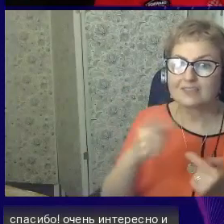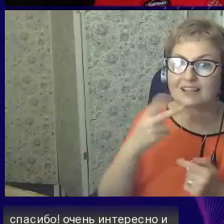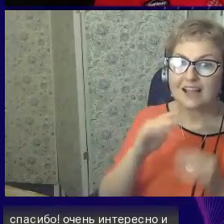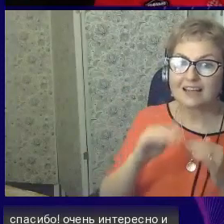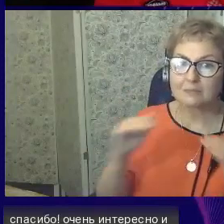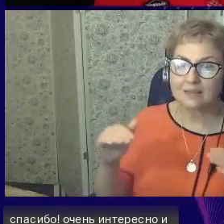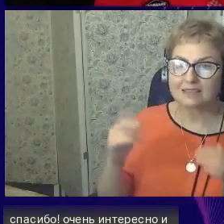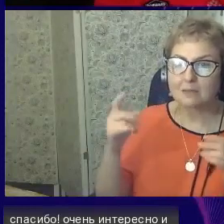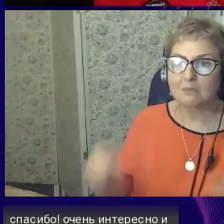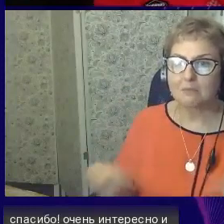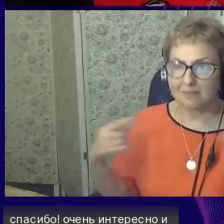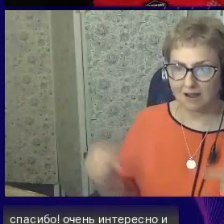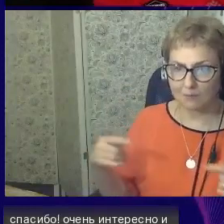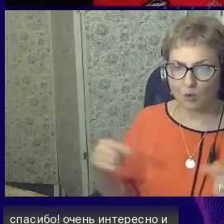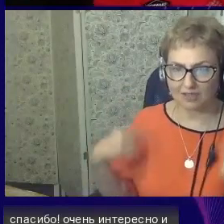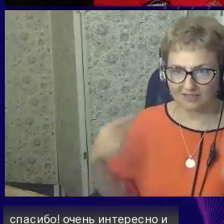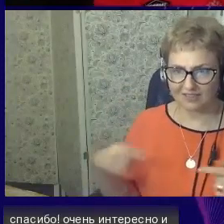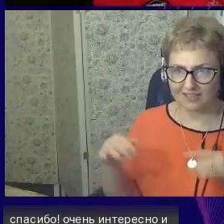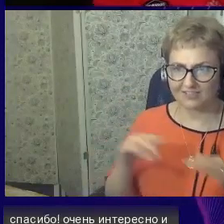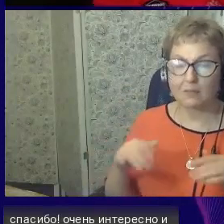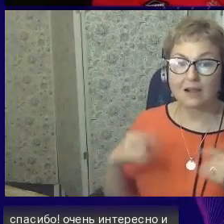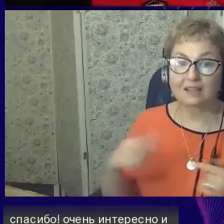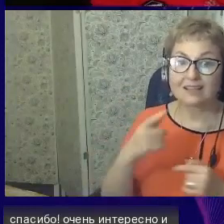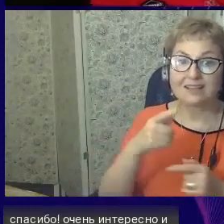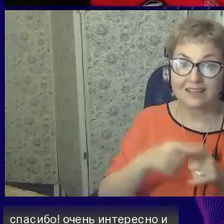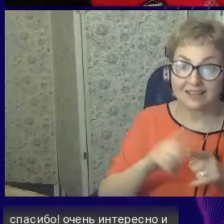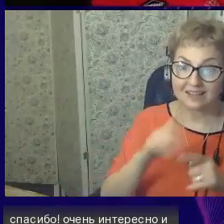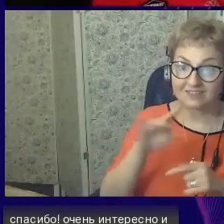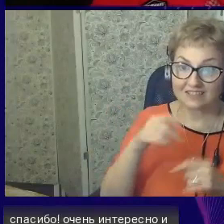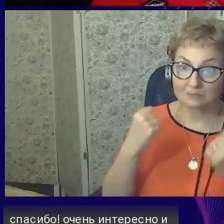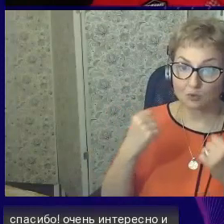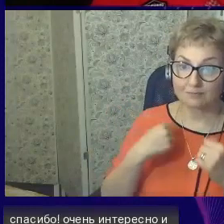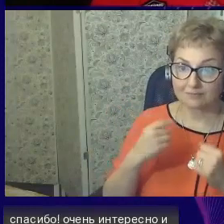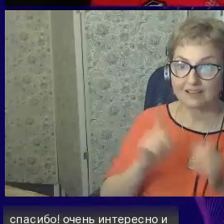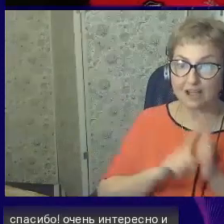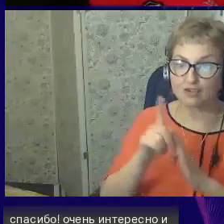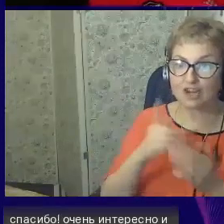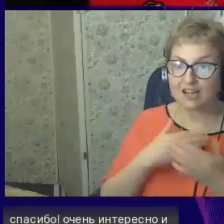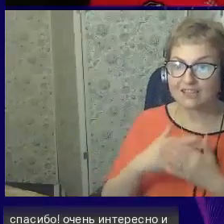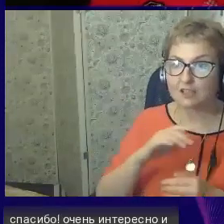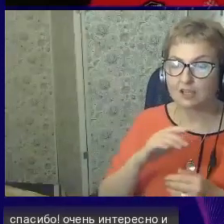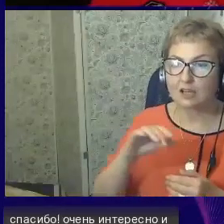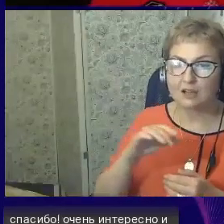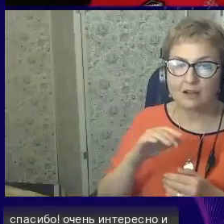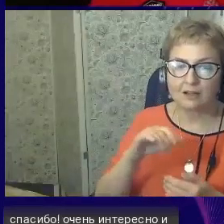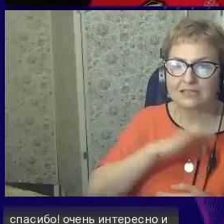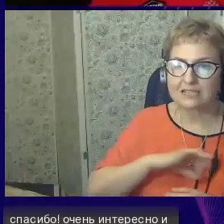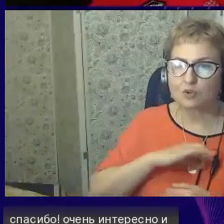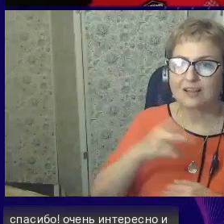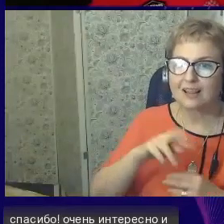ребят с поражением опорно-двигательного аппарата, и мы этот же вид спорта начали активно использовать для детей с